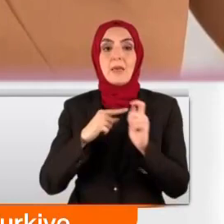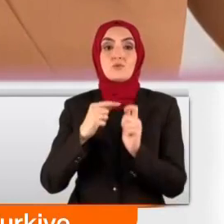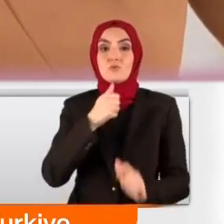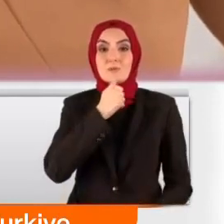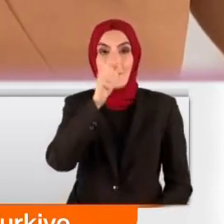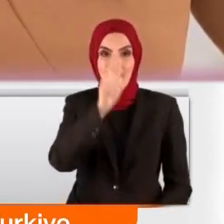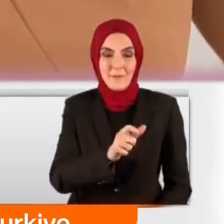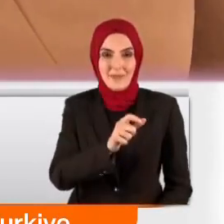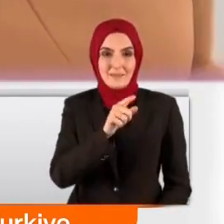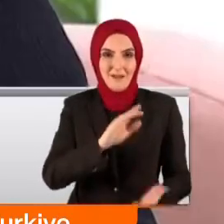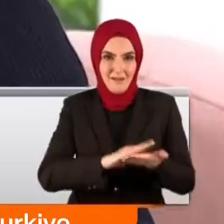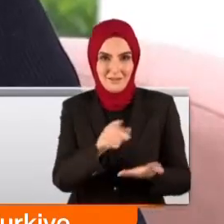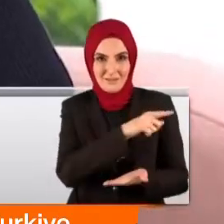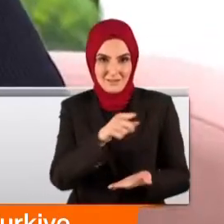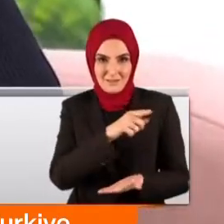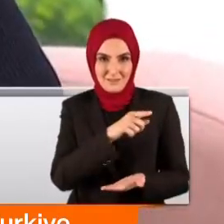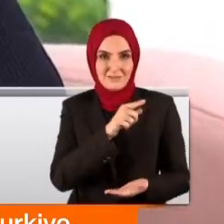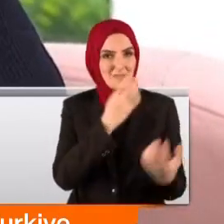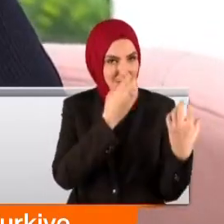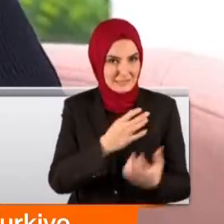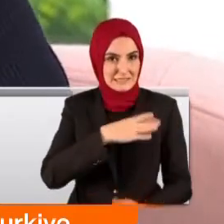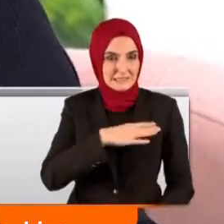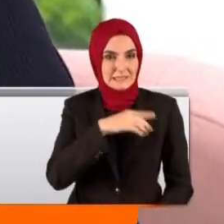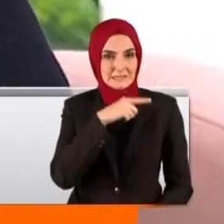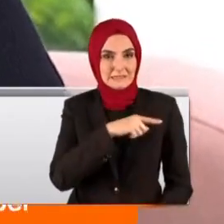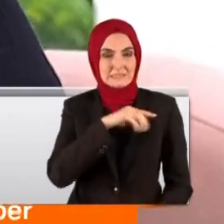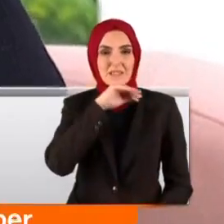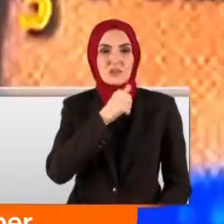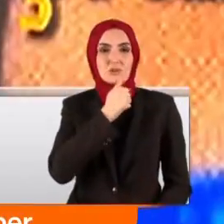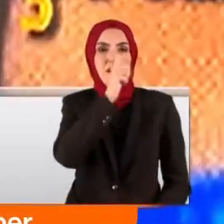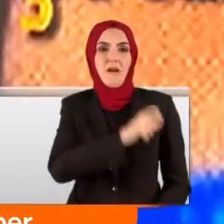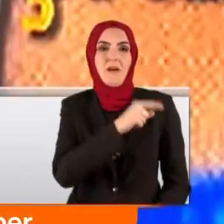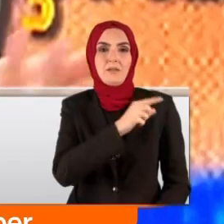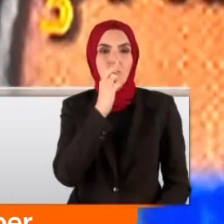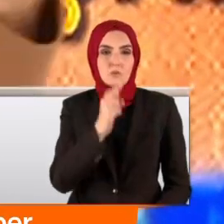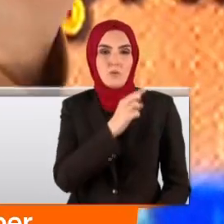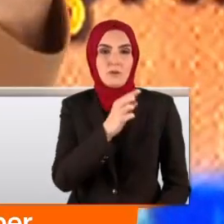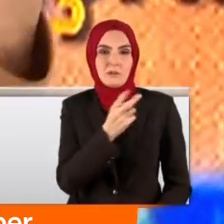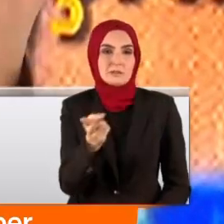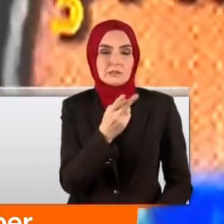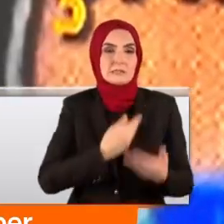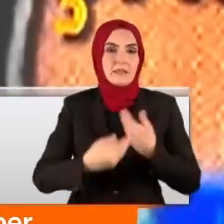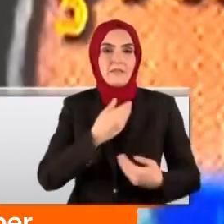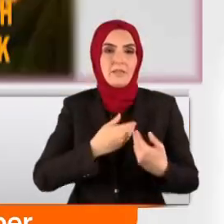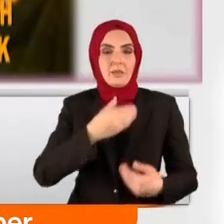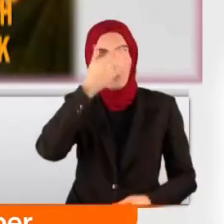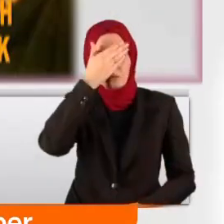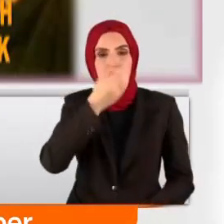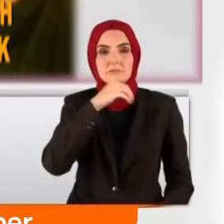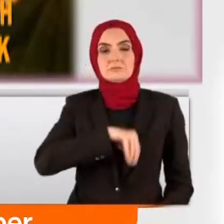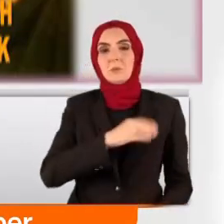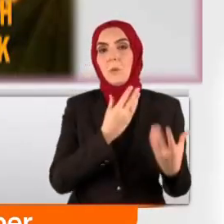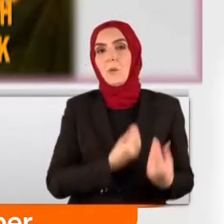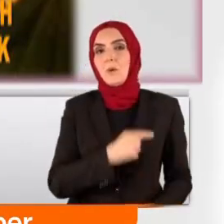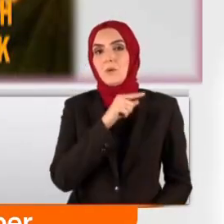kanat germek istiyorsunuz. Evet efendim. Yaşlı adam dolandırıcı çiftin tuzağına düştü. Sonra da Mehmet amcaya diyor, gel diyor seni evlendirelim. Önce